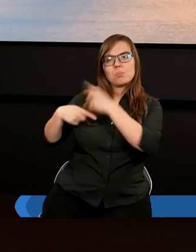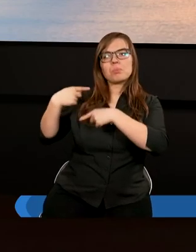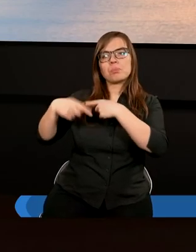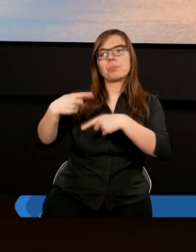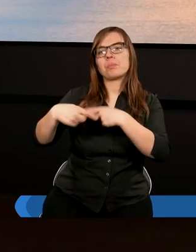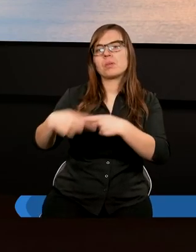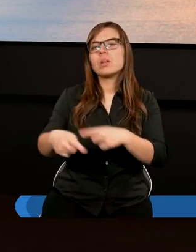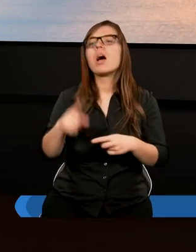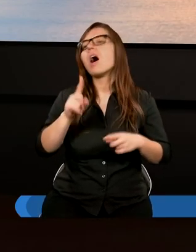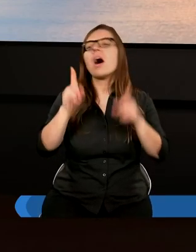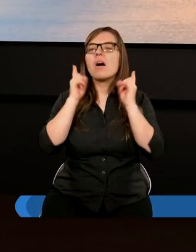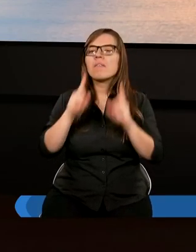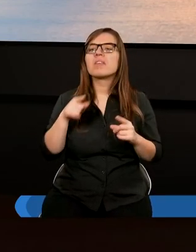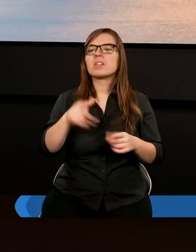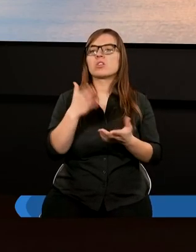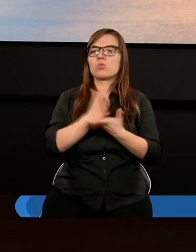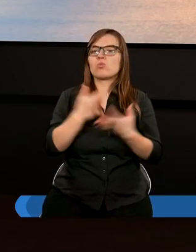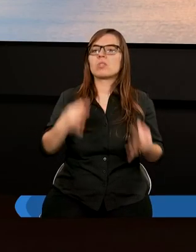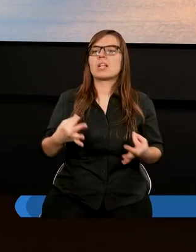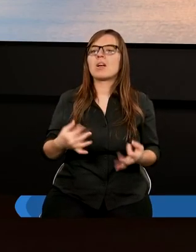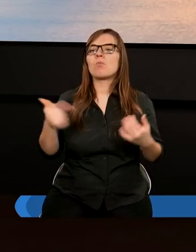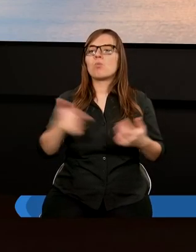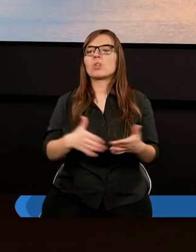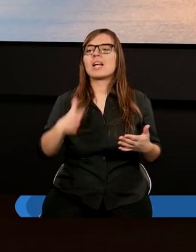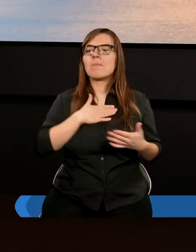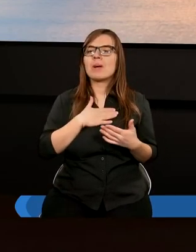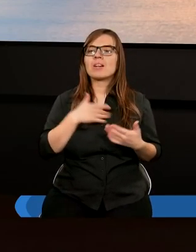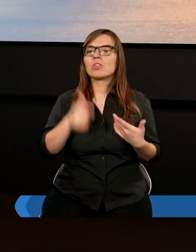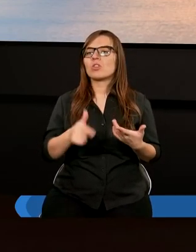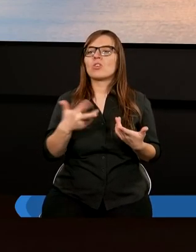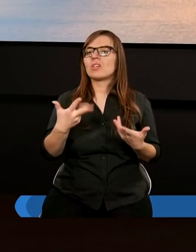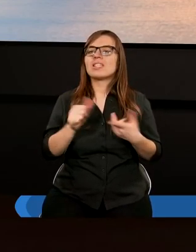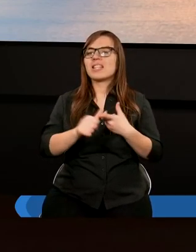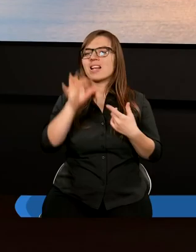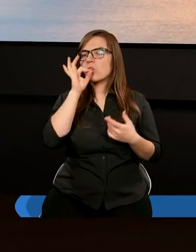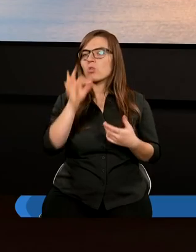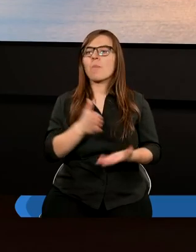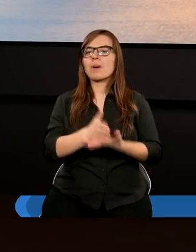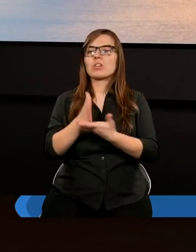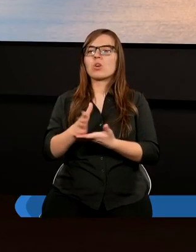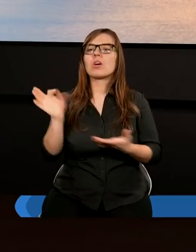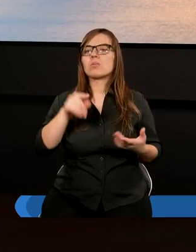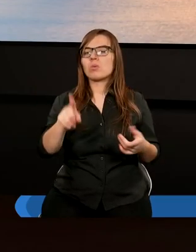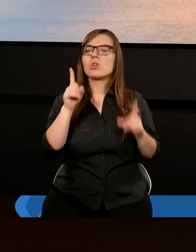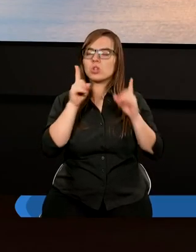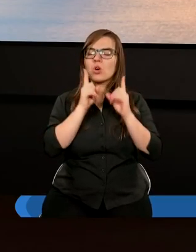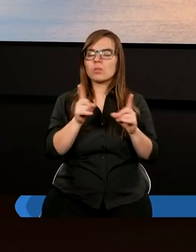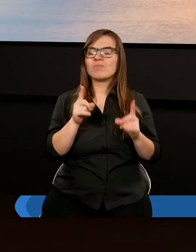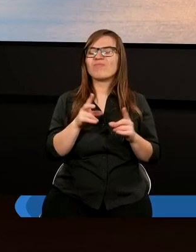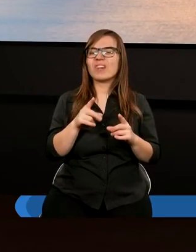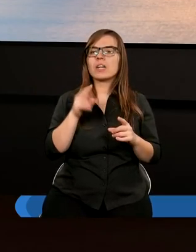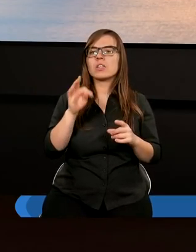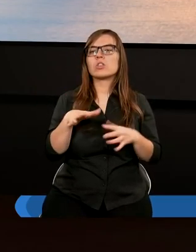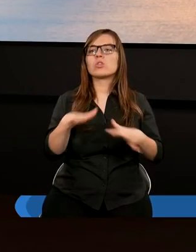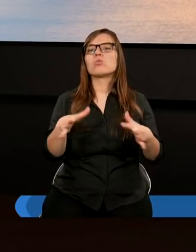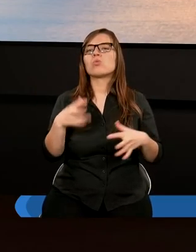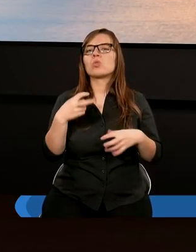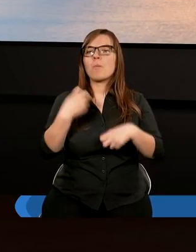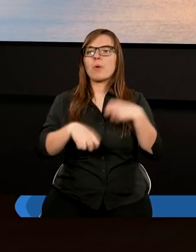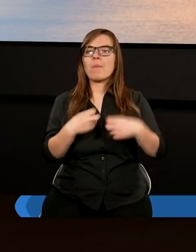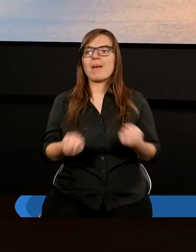natomiast rzeczywiście chcę już teraz, muszę mieć, to nie są dobrzy doradcy, bo to rzeczywiście często generuje wiele, wiele